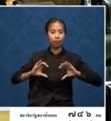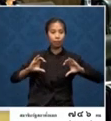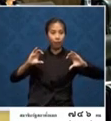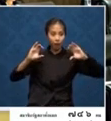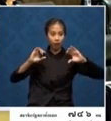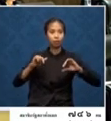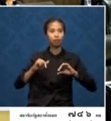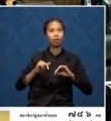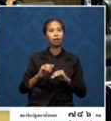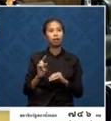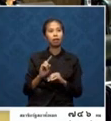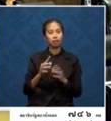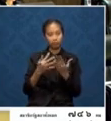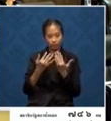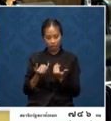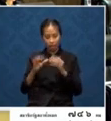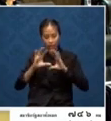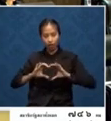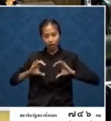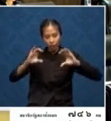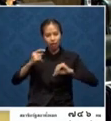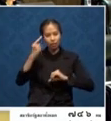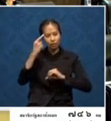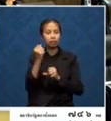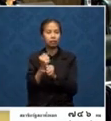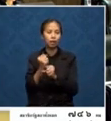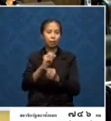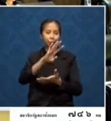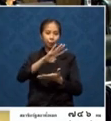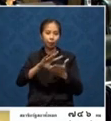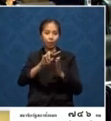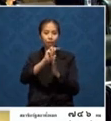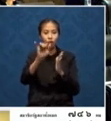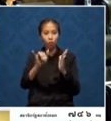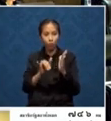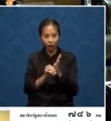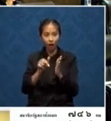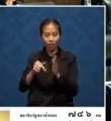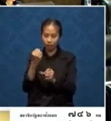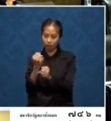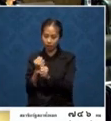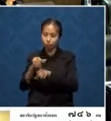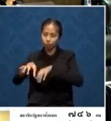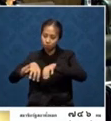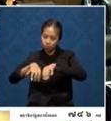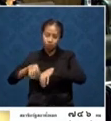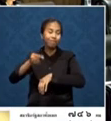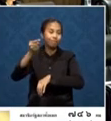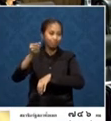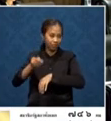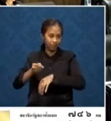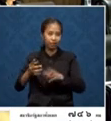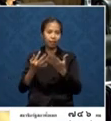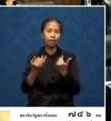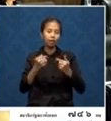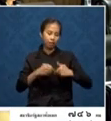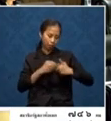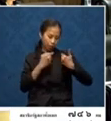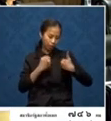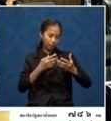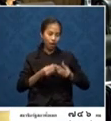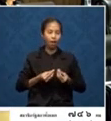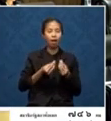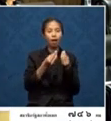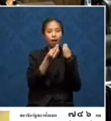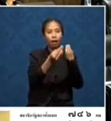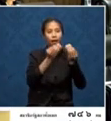ที่รัฐบาลชุดนี้ให้ความสำคัญกับการทำนโยบายซอฟต์พาวเวอร์อย่างจริงจังดิฉันจึงขอส่งกำลังใจไปยังรั